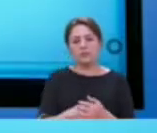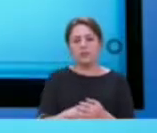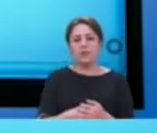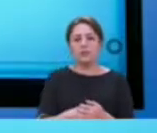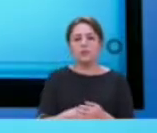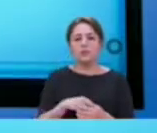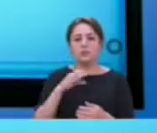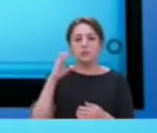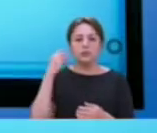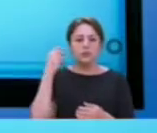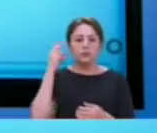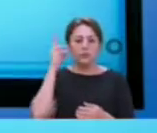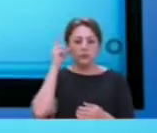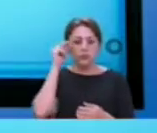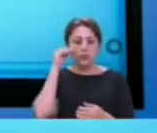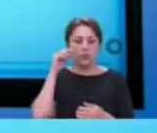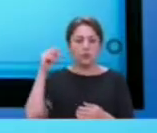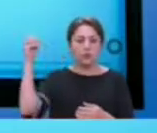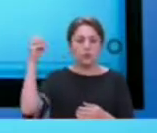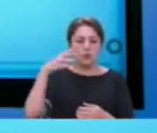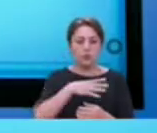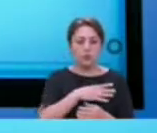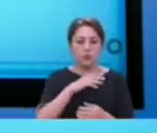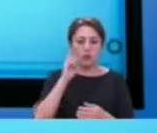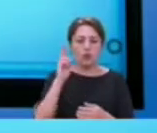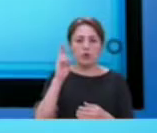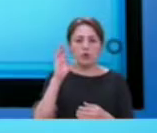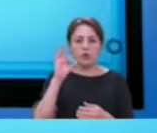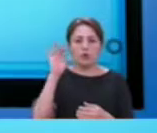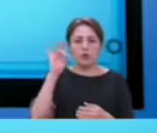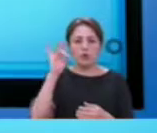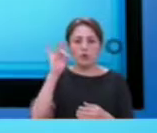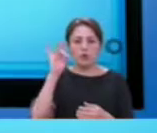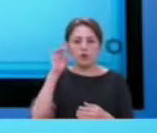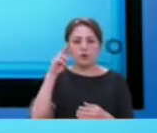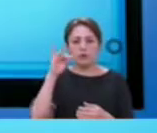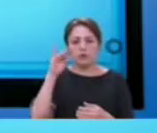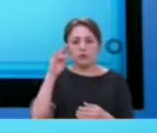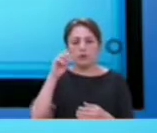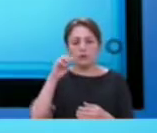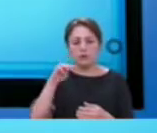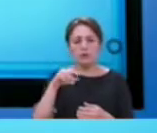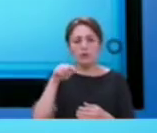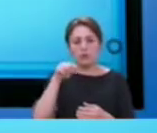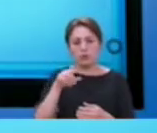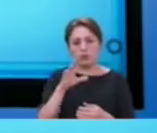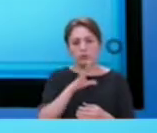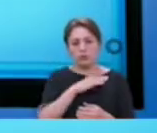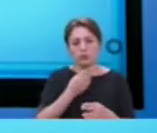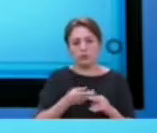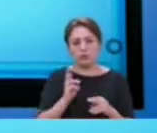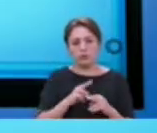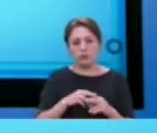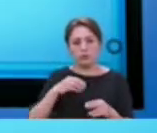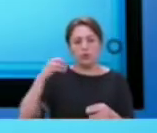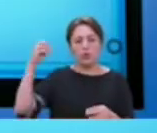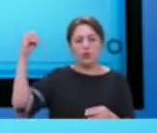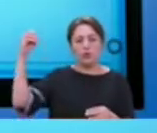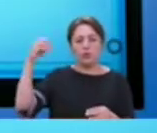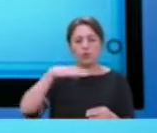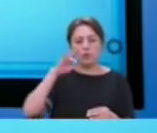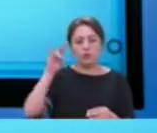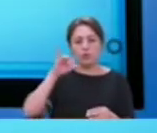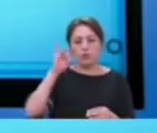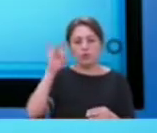Son nuri, koordinata. Son nurni hosil qilish uchun siz bilasiz nur chizishni. Nur chizib